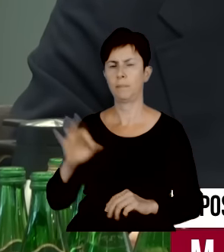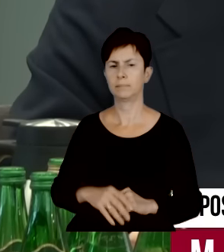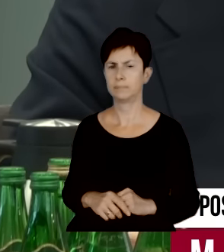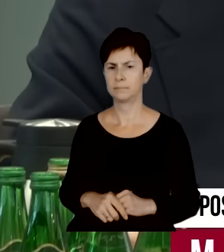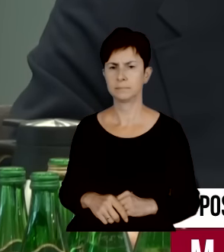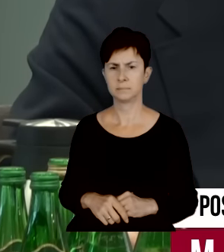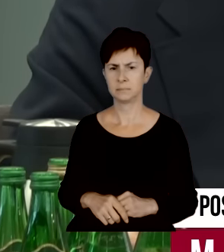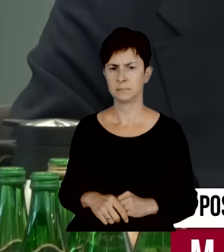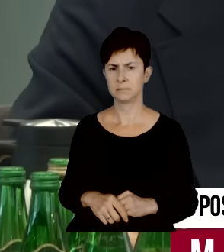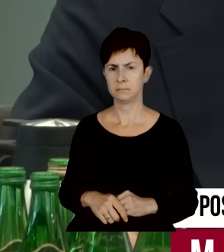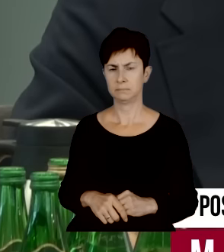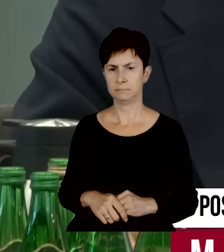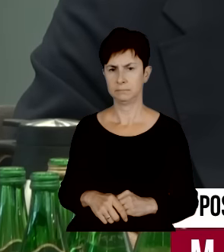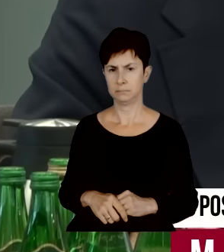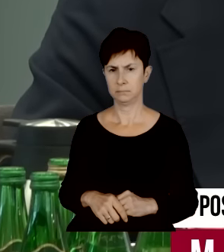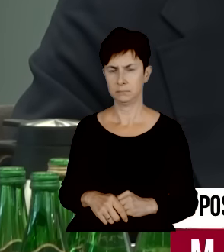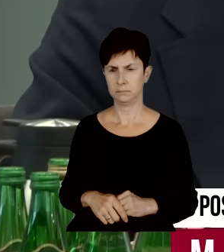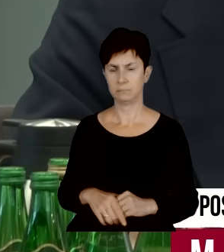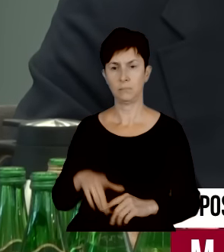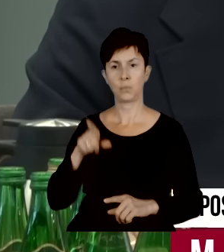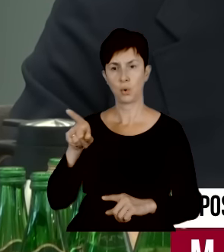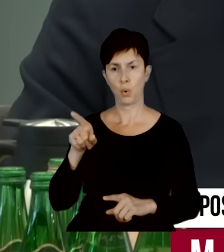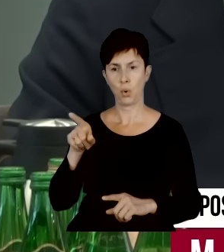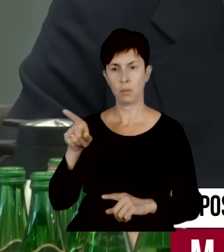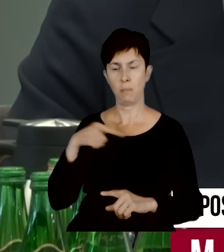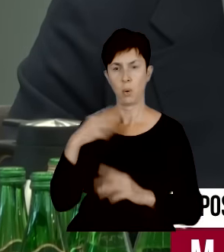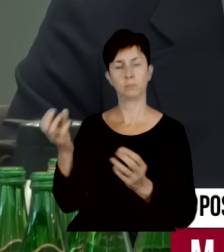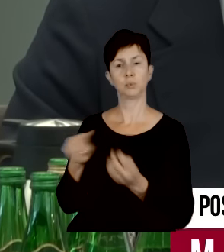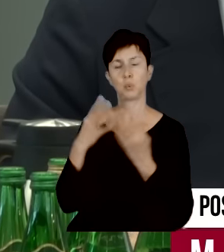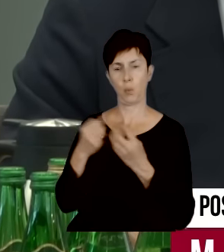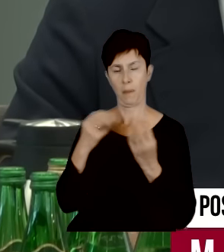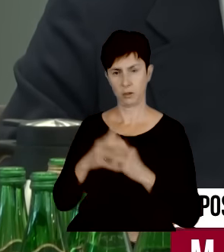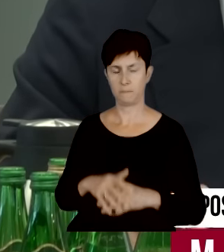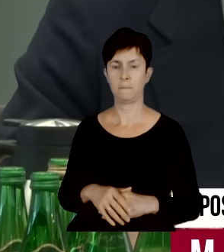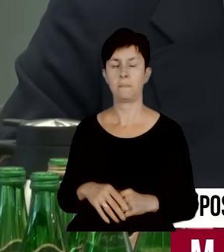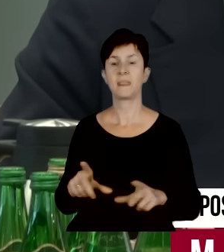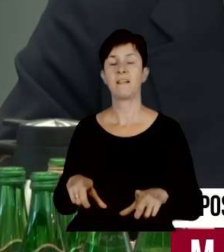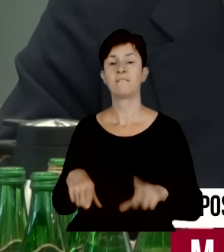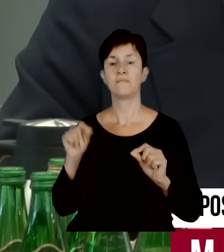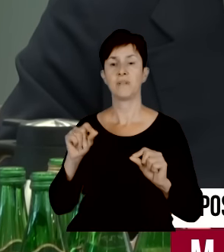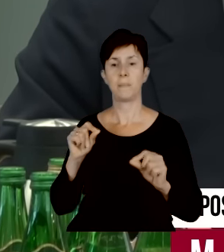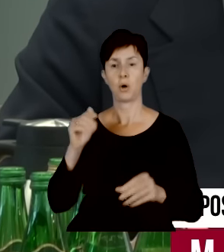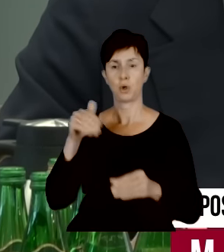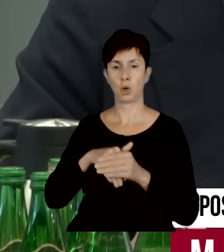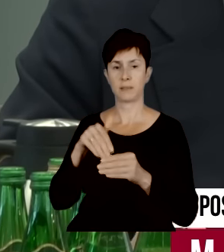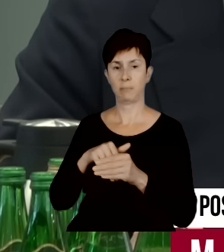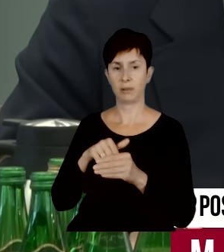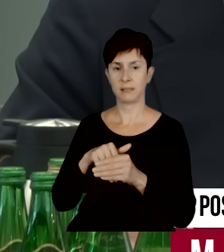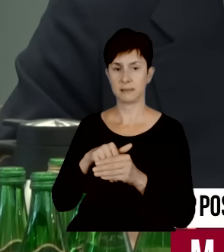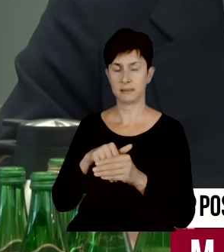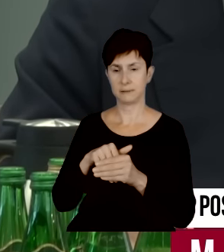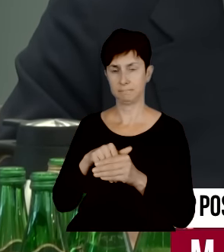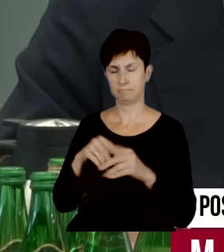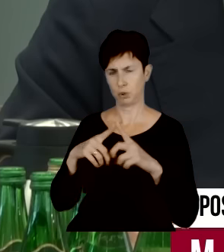który tłumaczył nam że wybory korespondencyjne czy